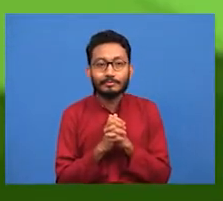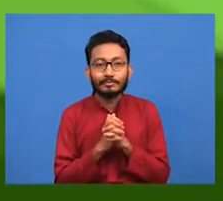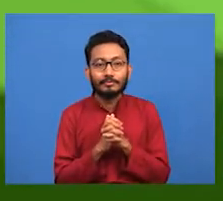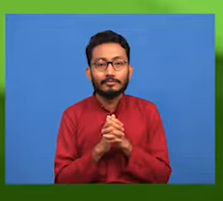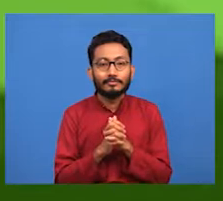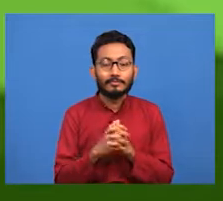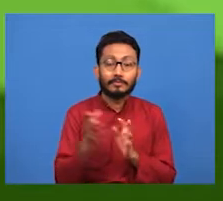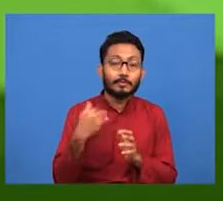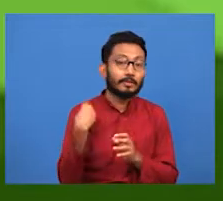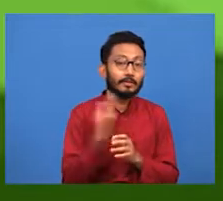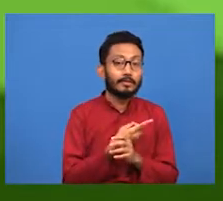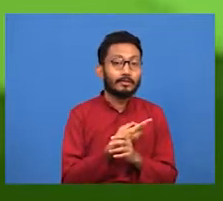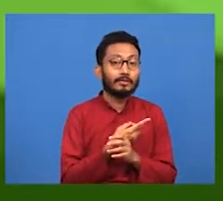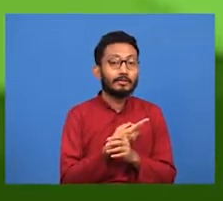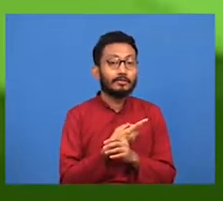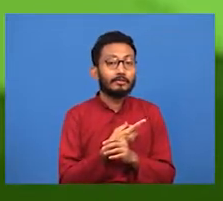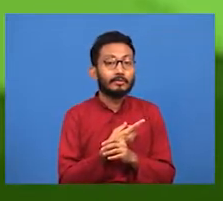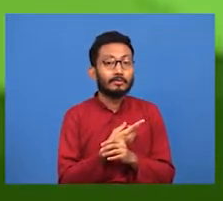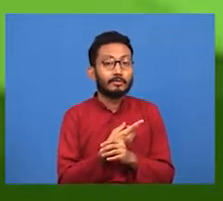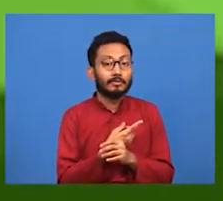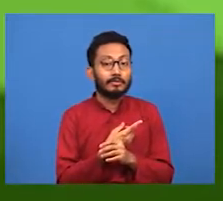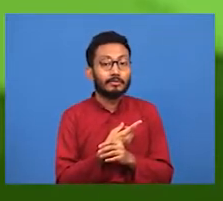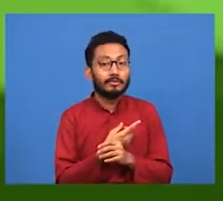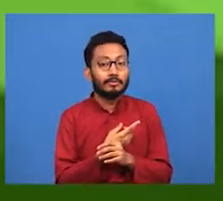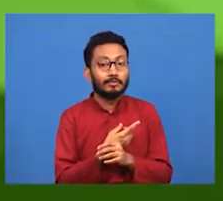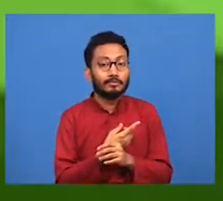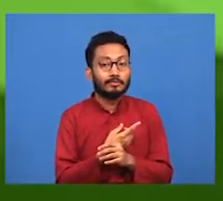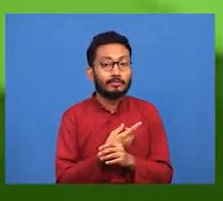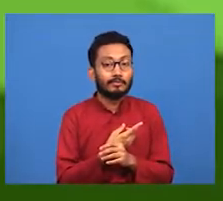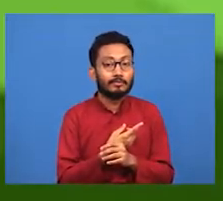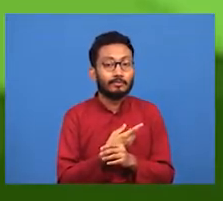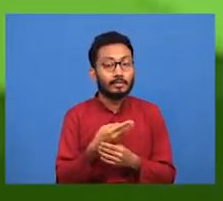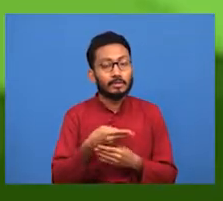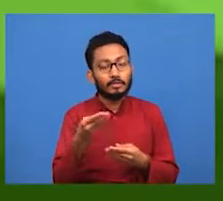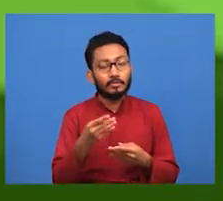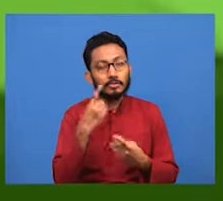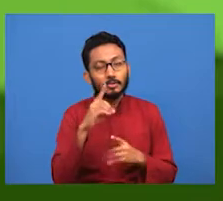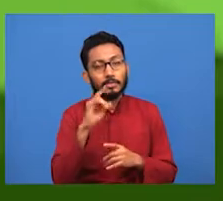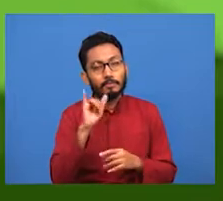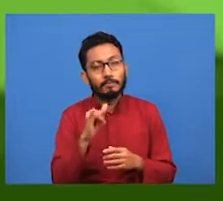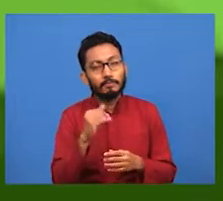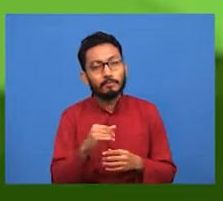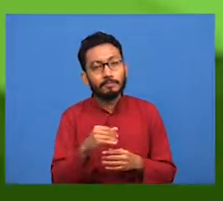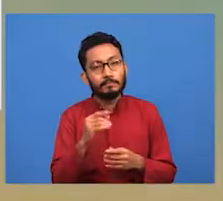Mari kita mendalami lebih lanjut alasan bagi jawapan yang cikgu berikan